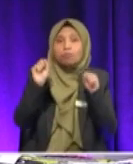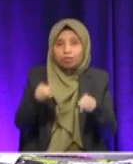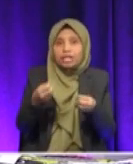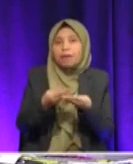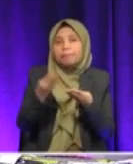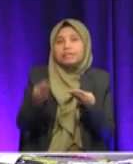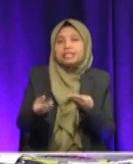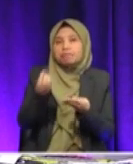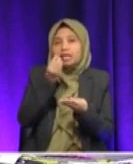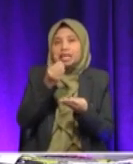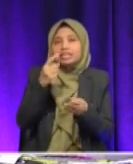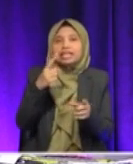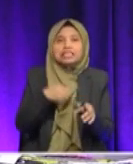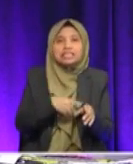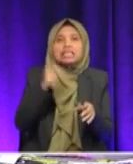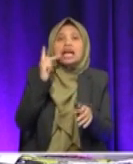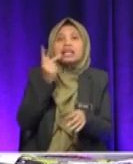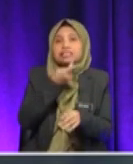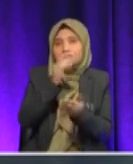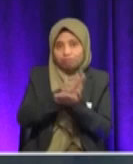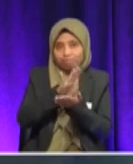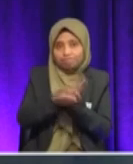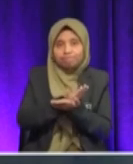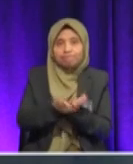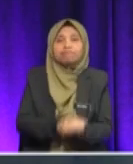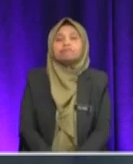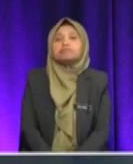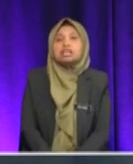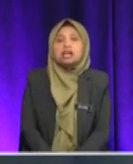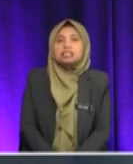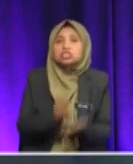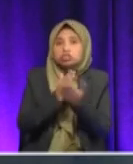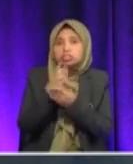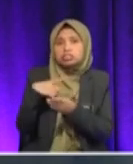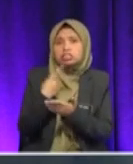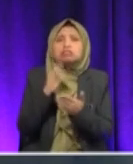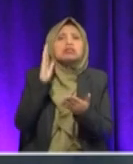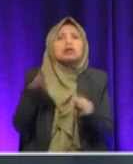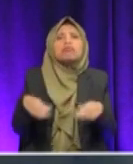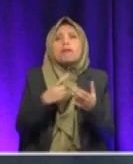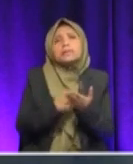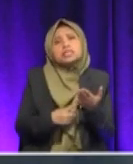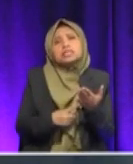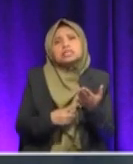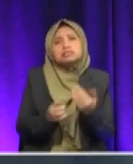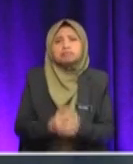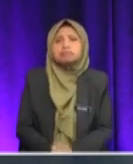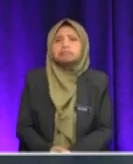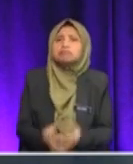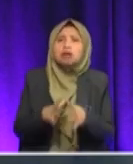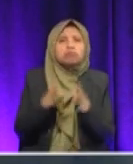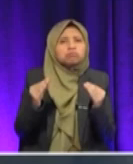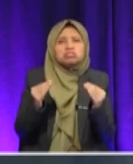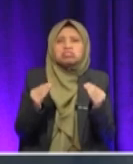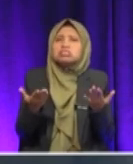kantin sekolah lebih baik masih oke seterusnya kita akan bawa picek gua sobat Saira semacam dah